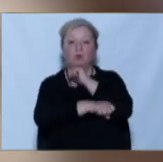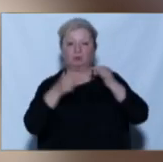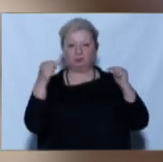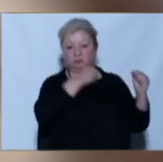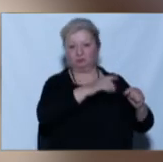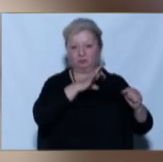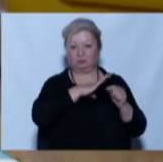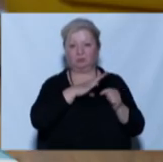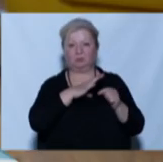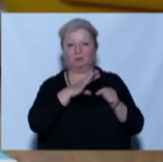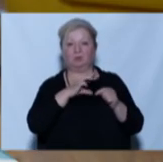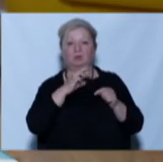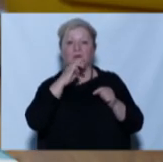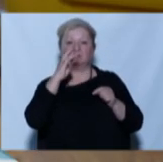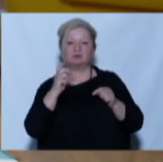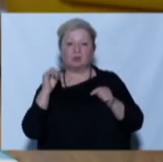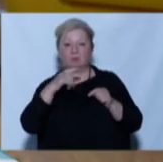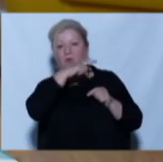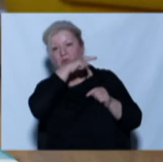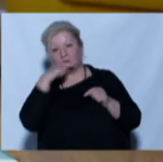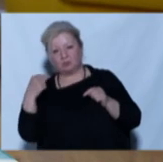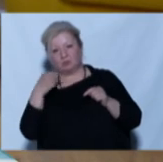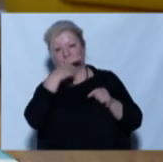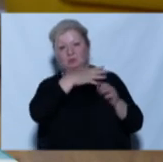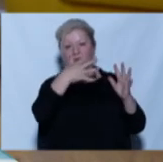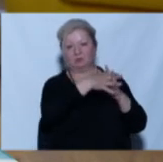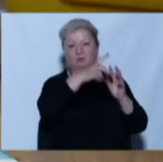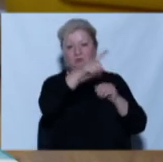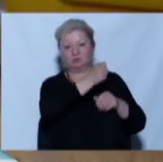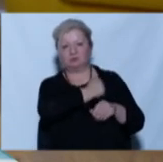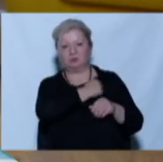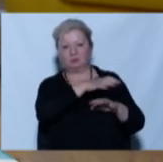და რუსეთის იმპერიის ჯარებს შორის